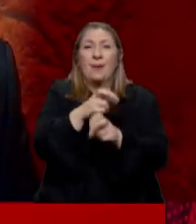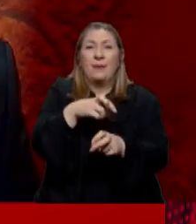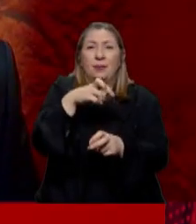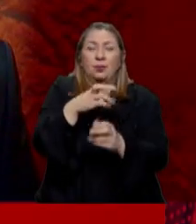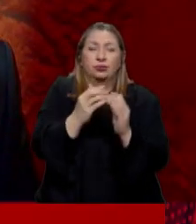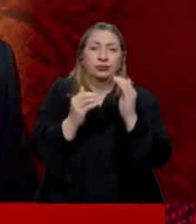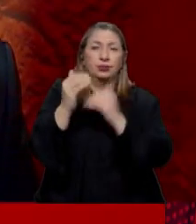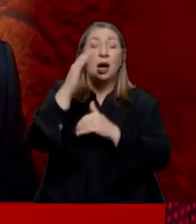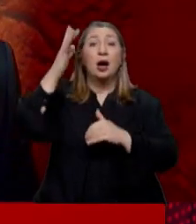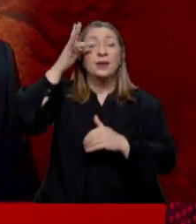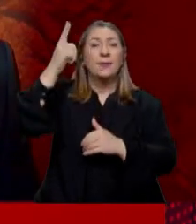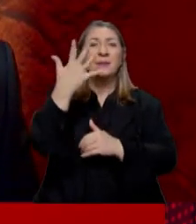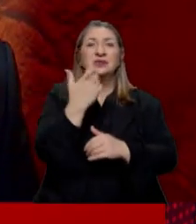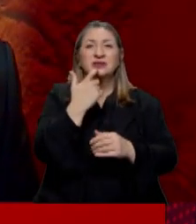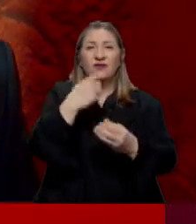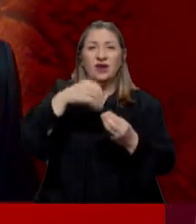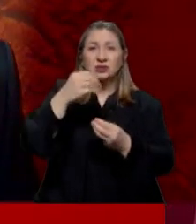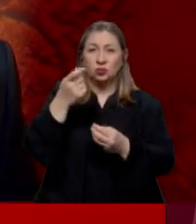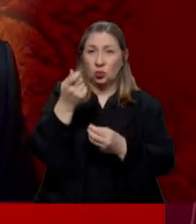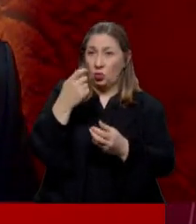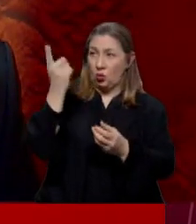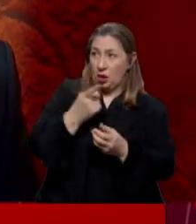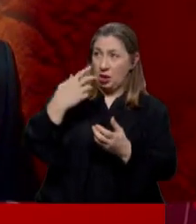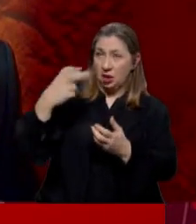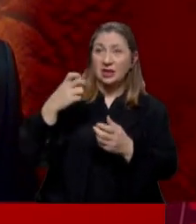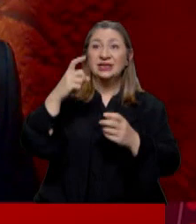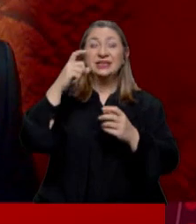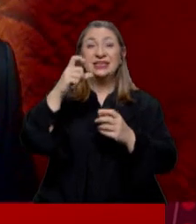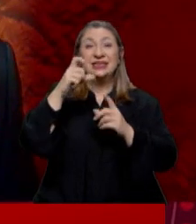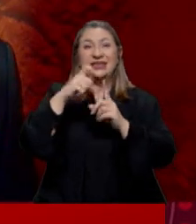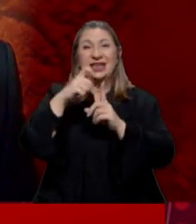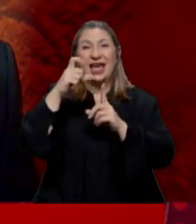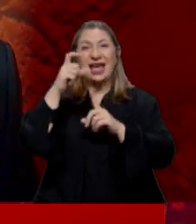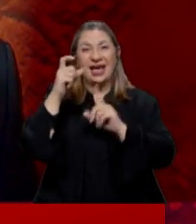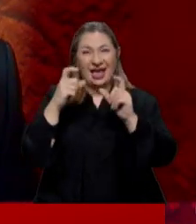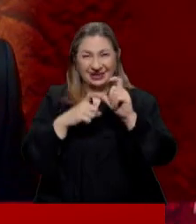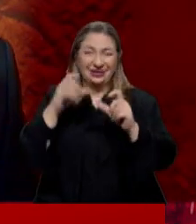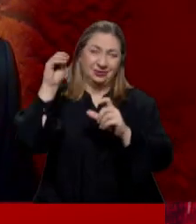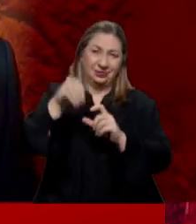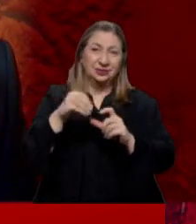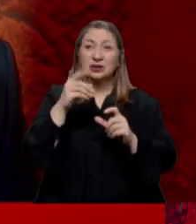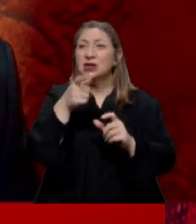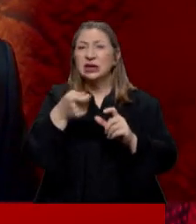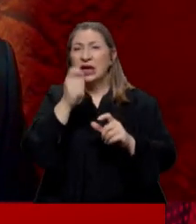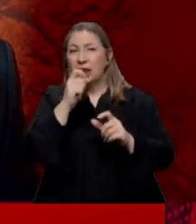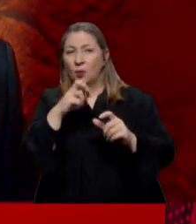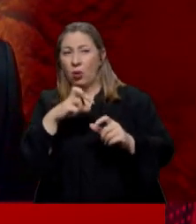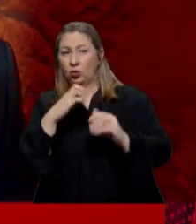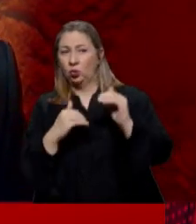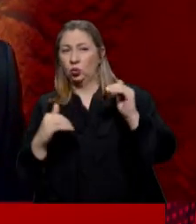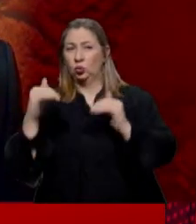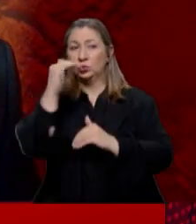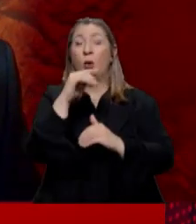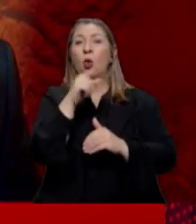yükselmesi Amerika'nın beş yıllık faiz oranı alınır onun üzerine sides korur kredi temerrüt riskiniz ne kadar yüksekse